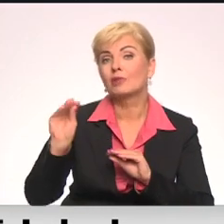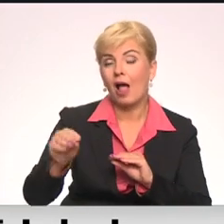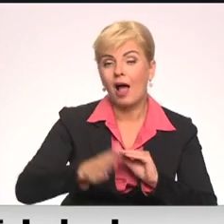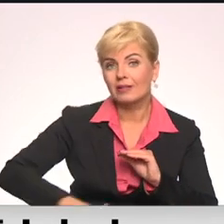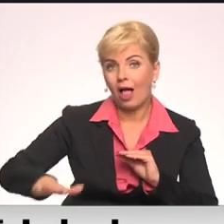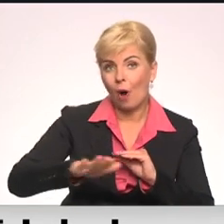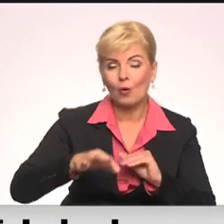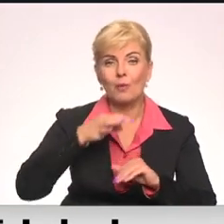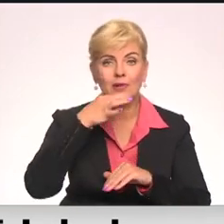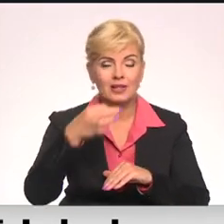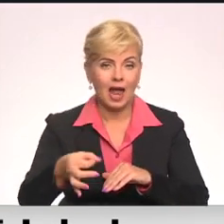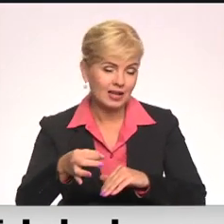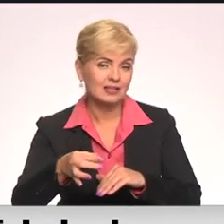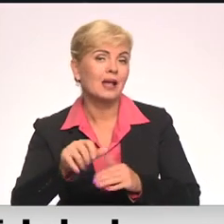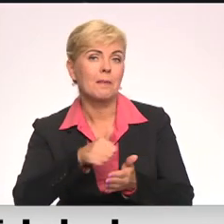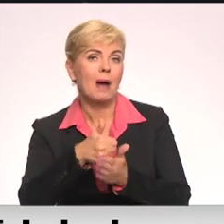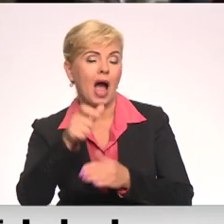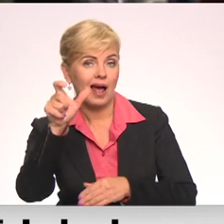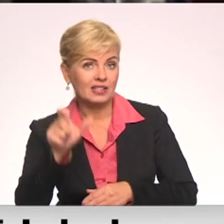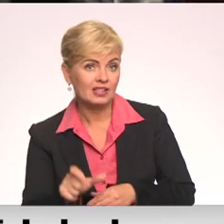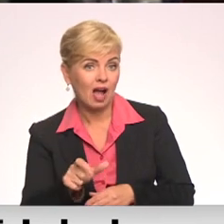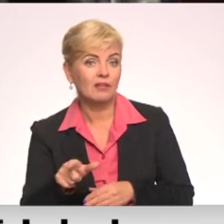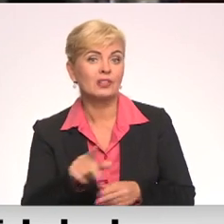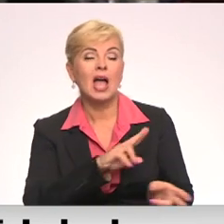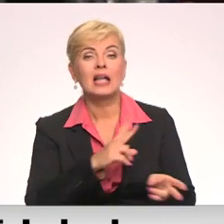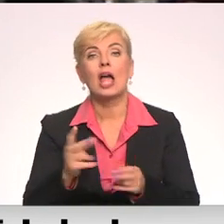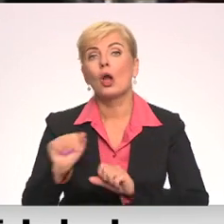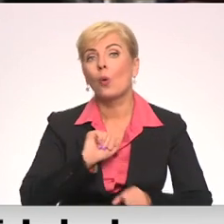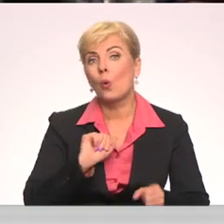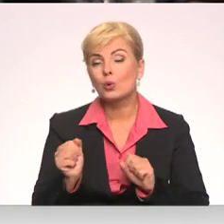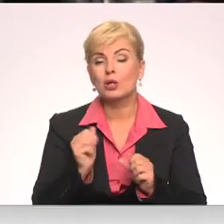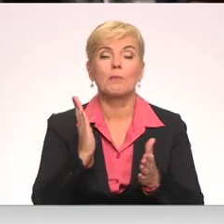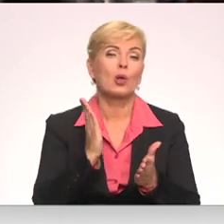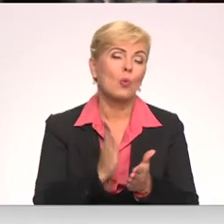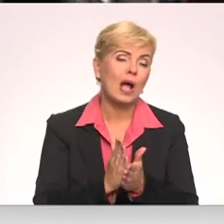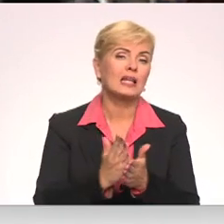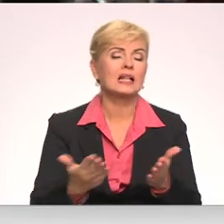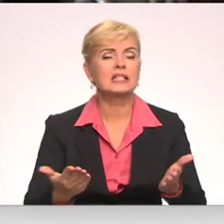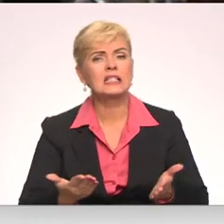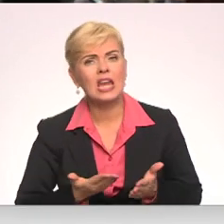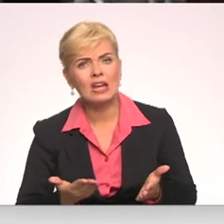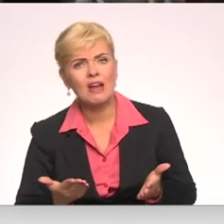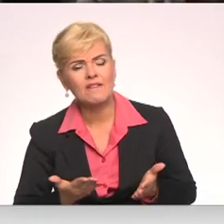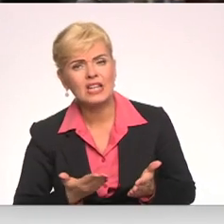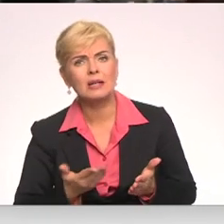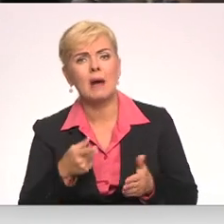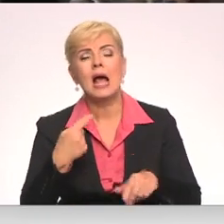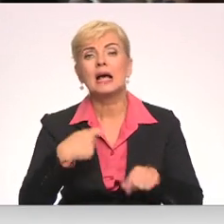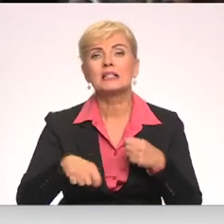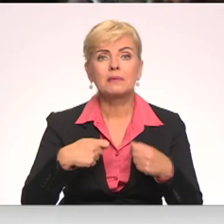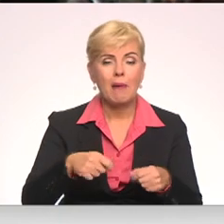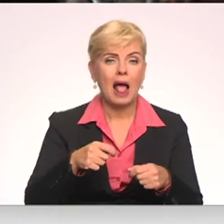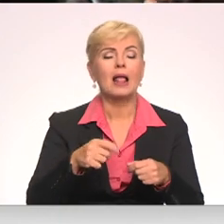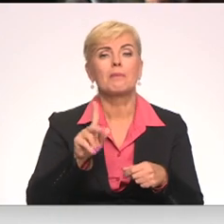saka Geto Floorball pārstāvis. Te ir kustība un te notiek dzīvība. Un tāpēc spēlētāji paliek